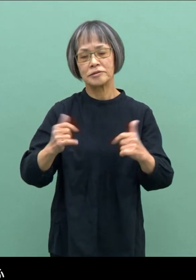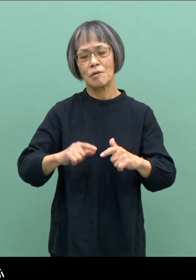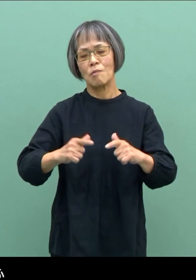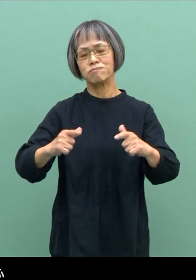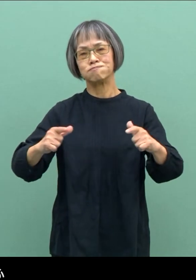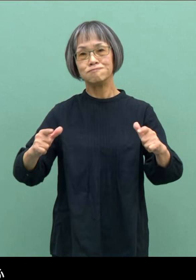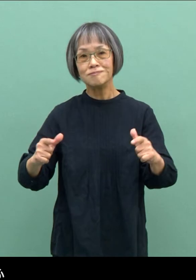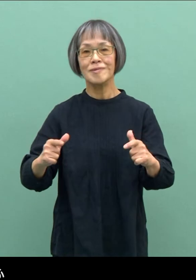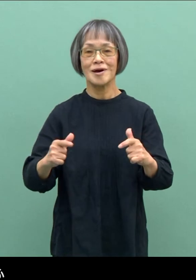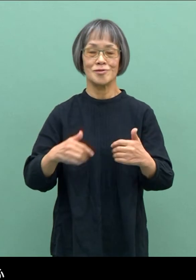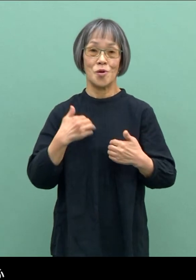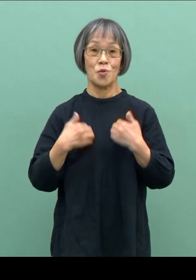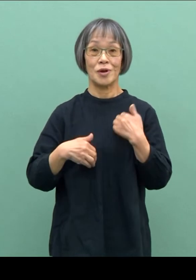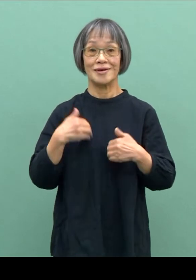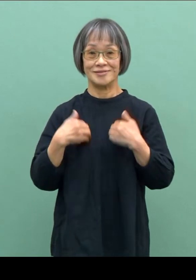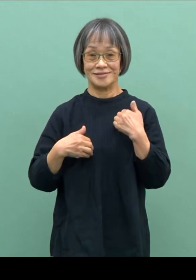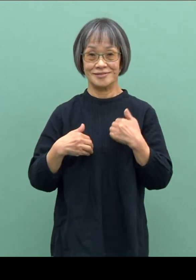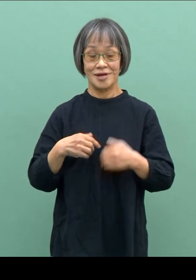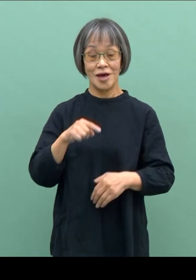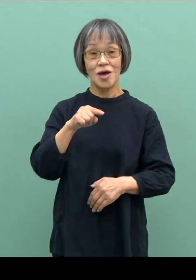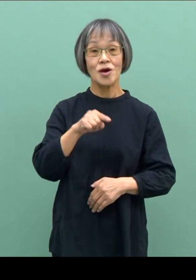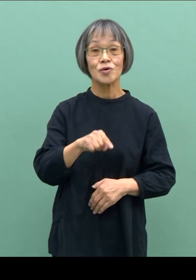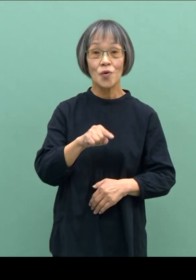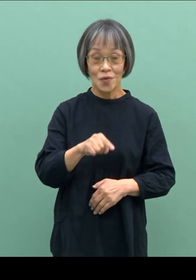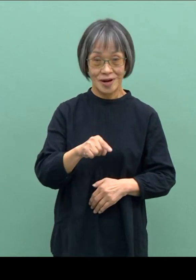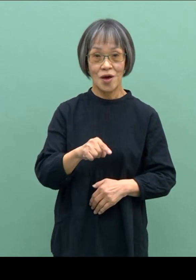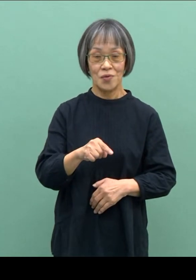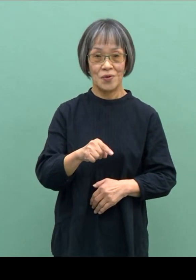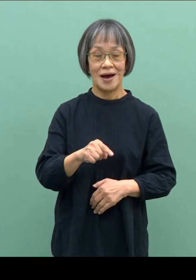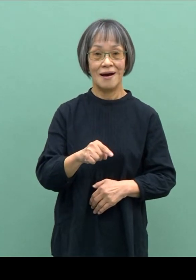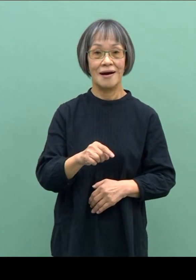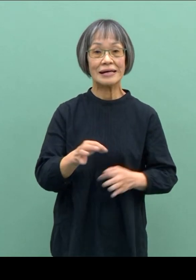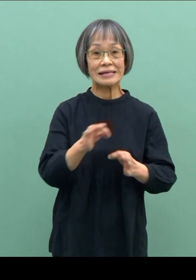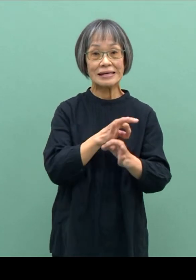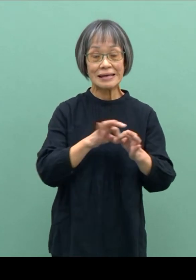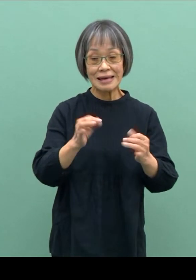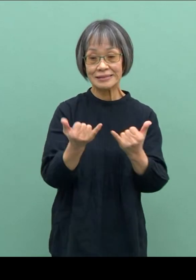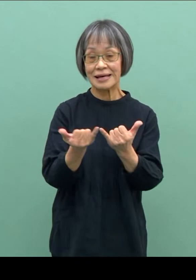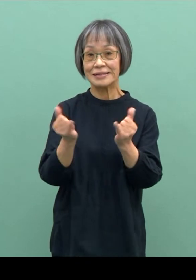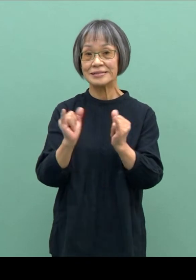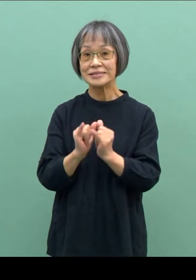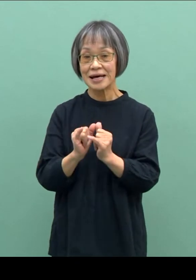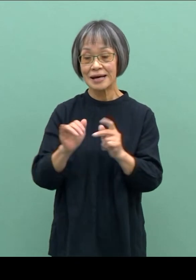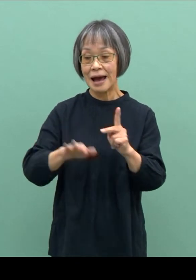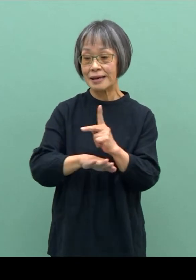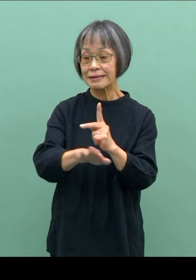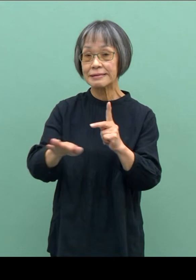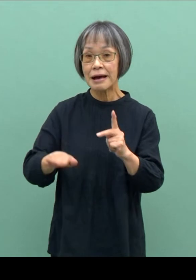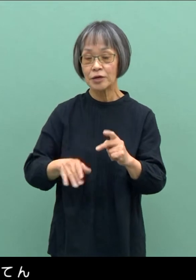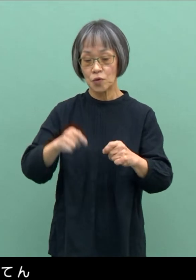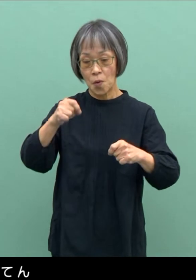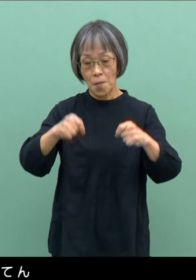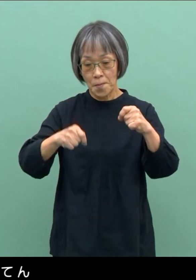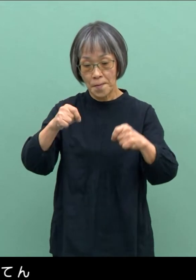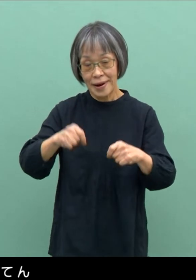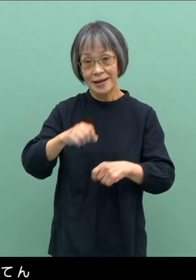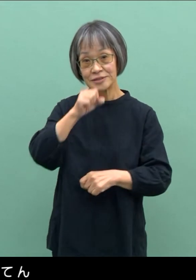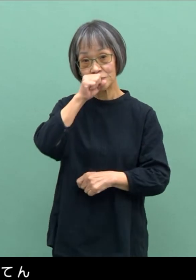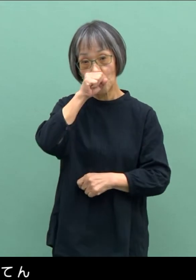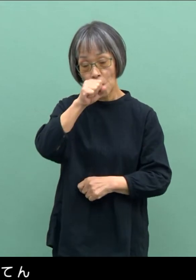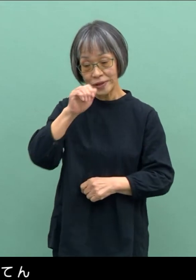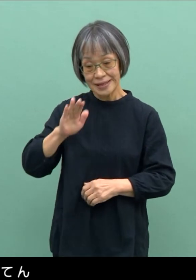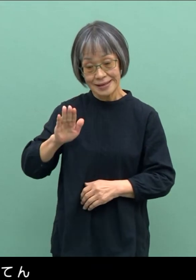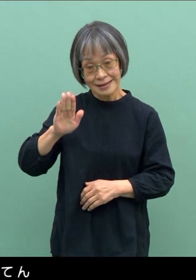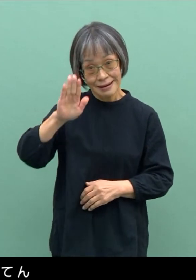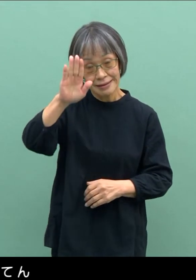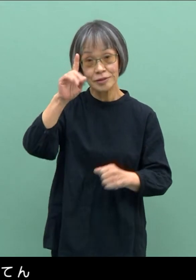増え嬉しく感じています。 SDGs は環境面に着目されがちですが、経済社会環境のバランスの取れ